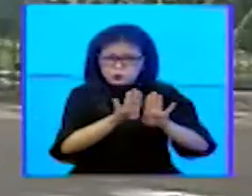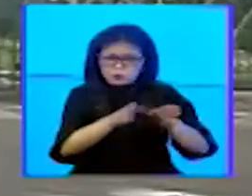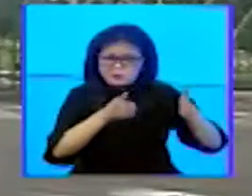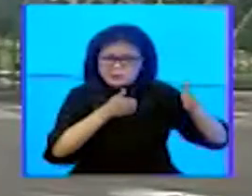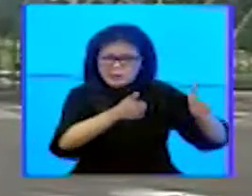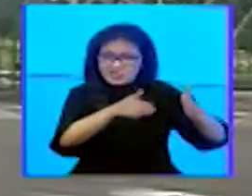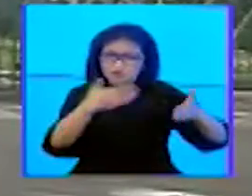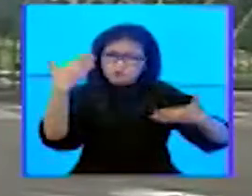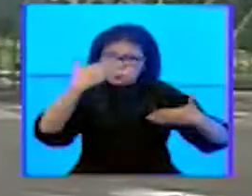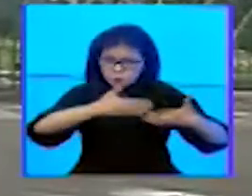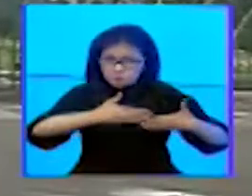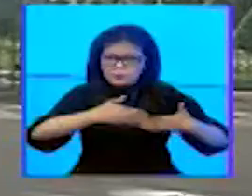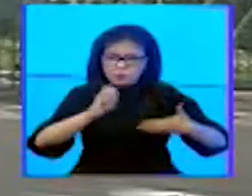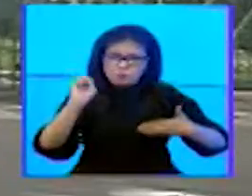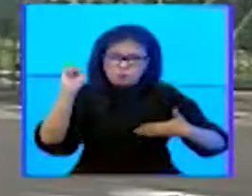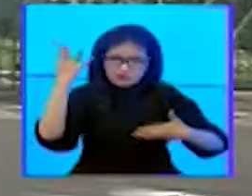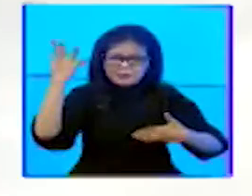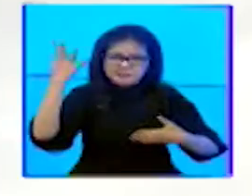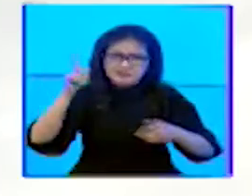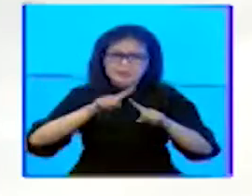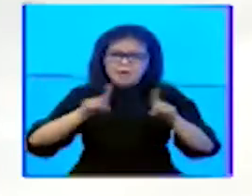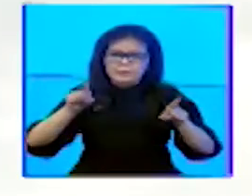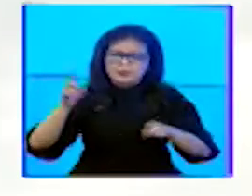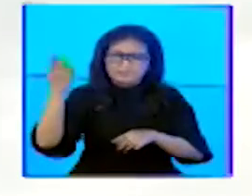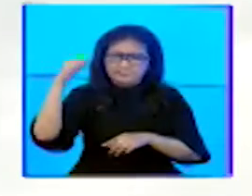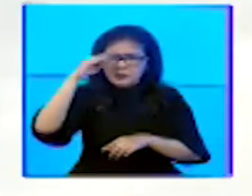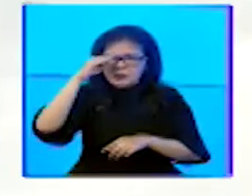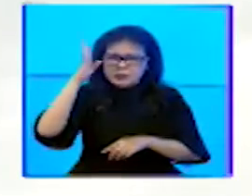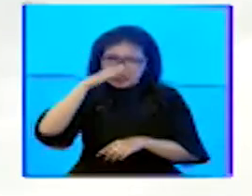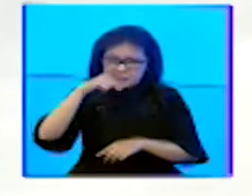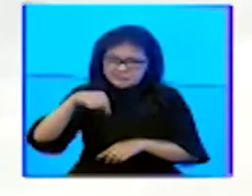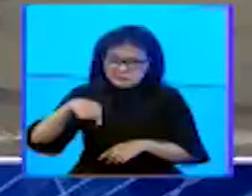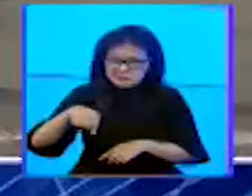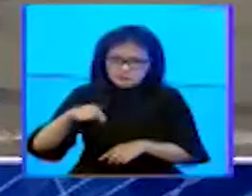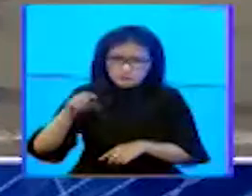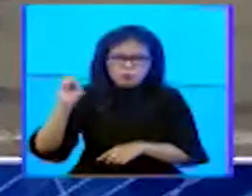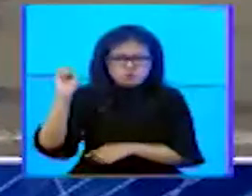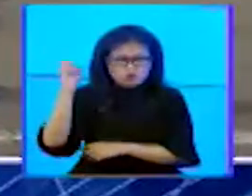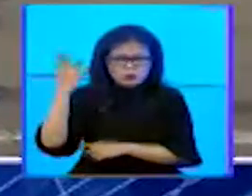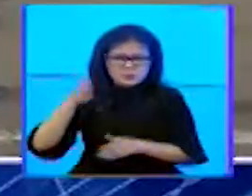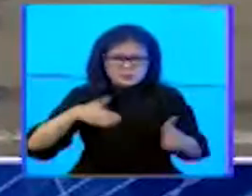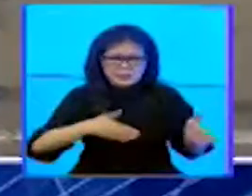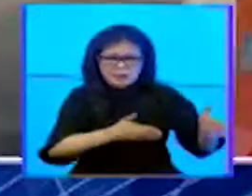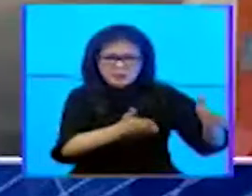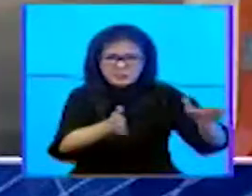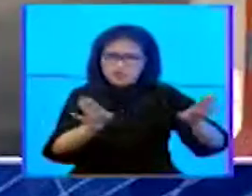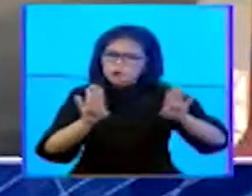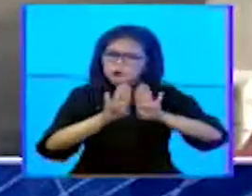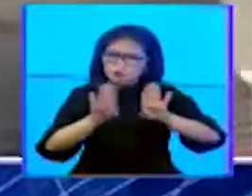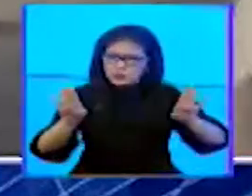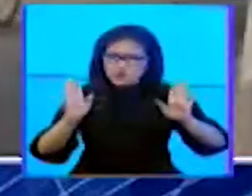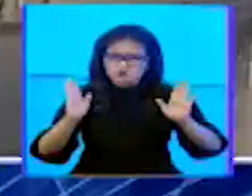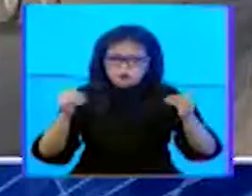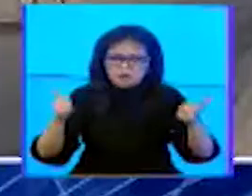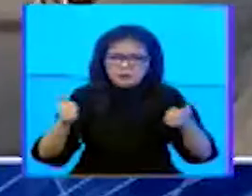area kawasan Monas dengan untuk pagi hari ini kawasan Monas jalannya sudah dibuka untuk umum baik